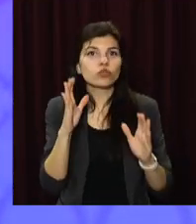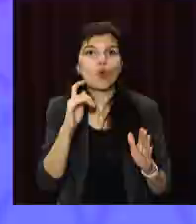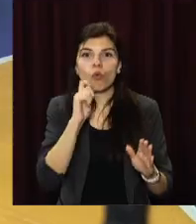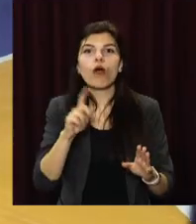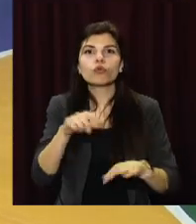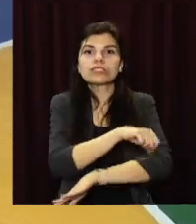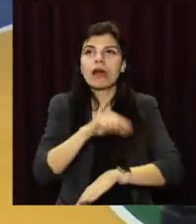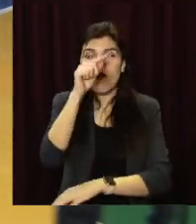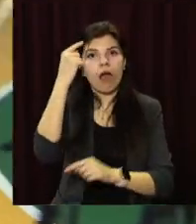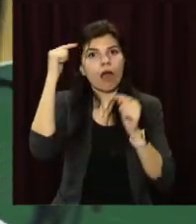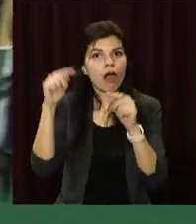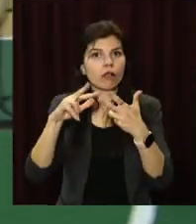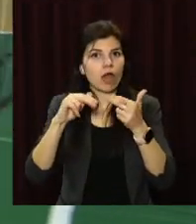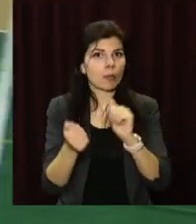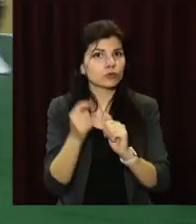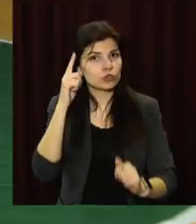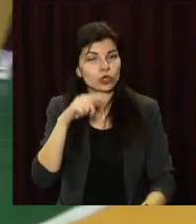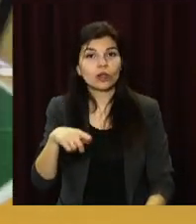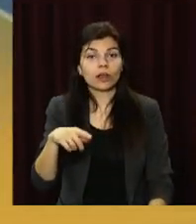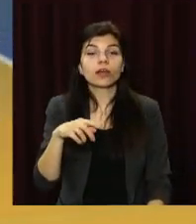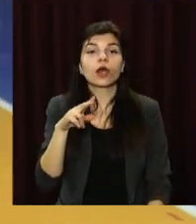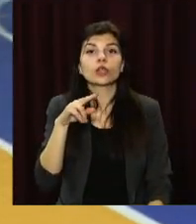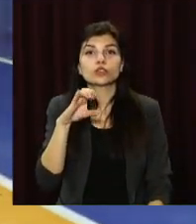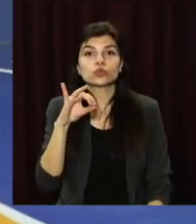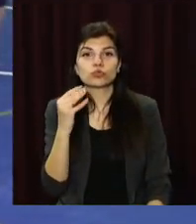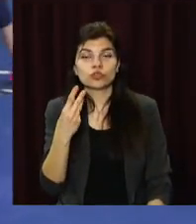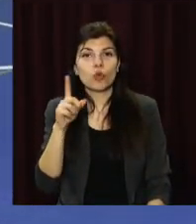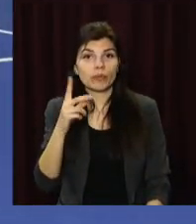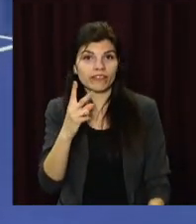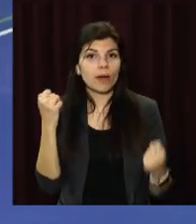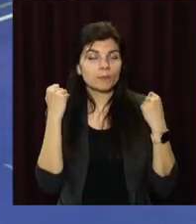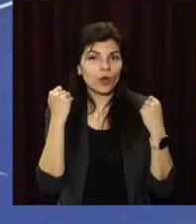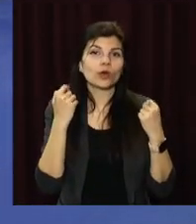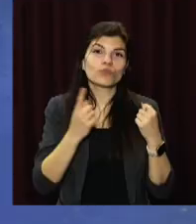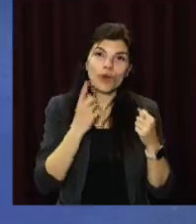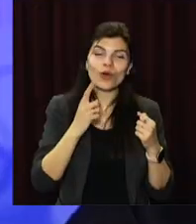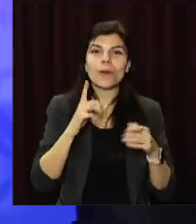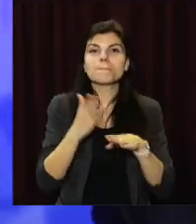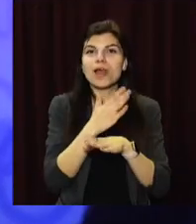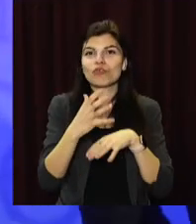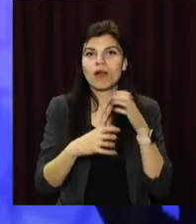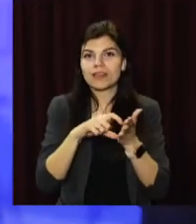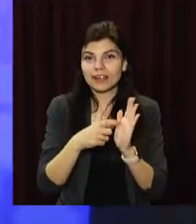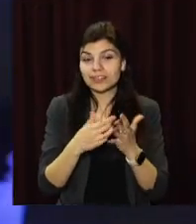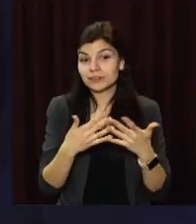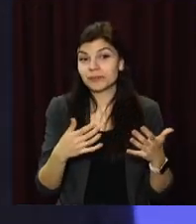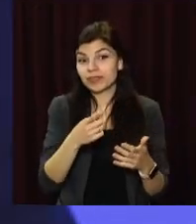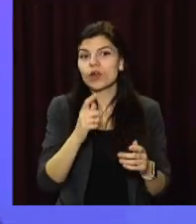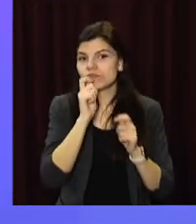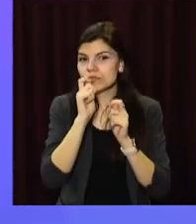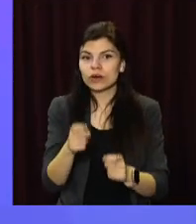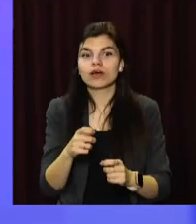пределами. Аби в ЮСШ номер 2 і надалі зростали майстри спорту та спортсмени міжнародного класу, посадовці подарували